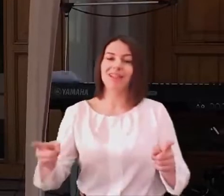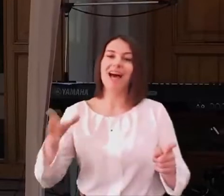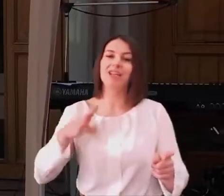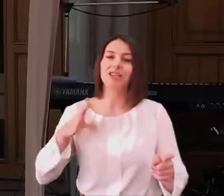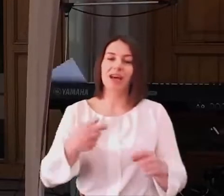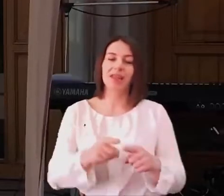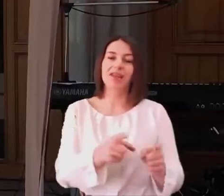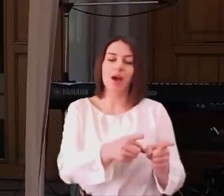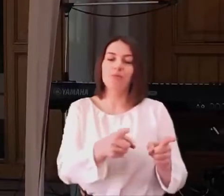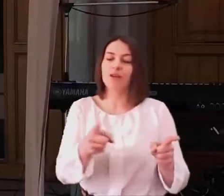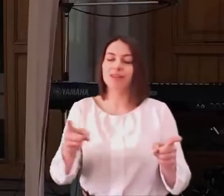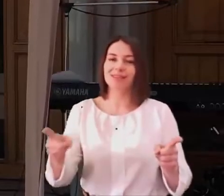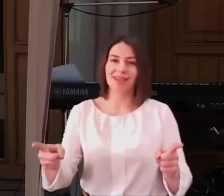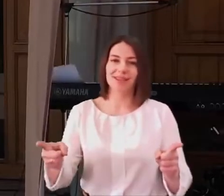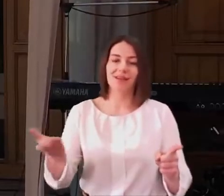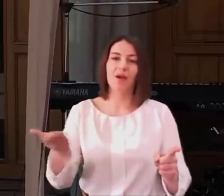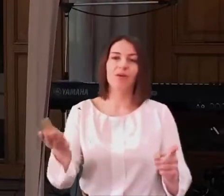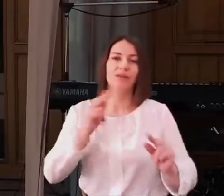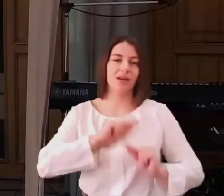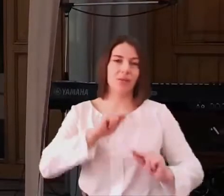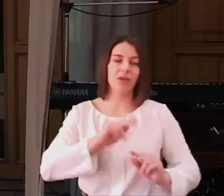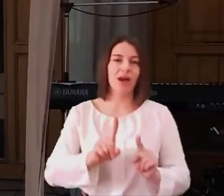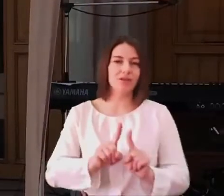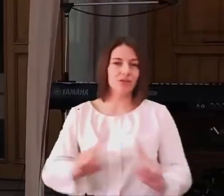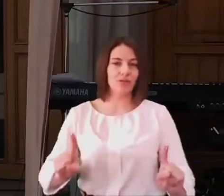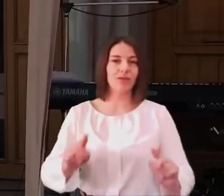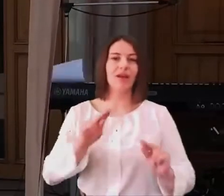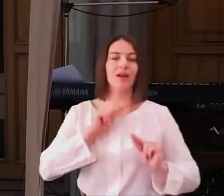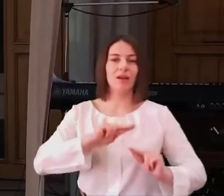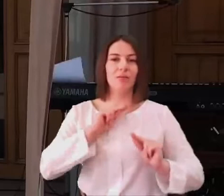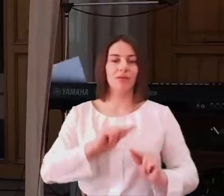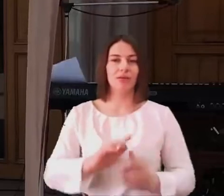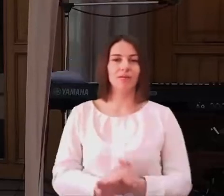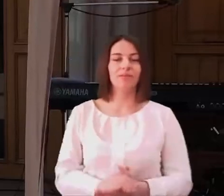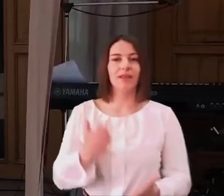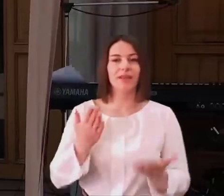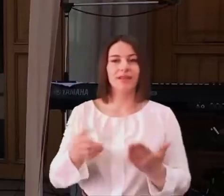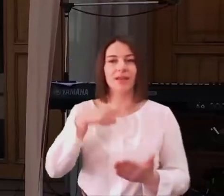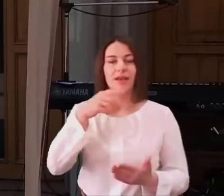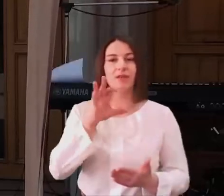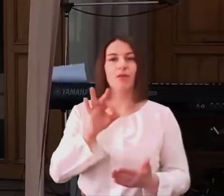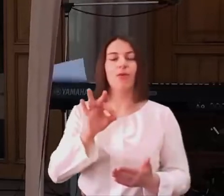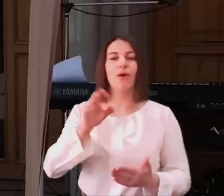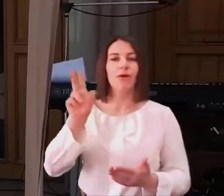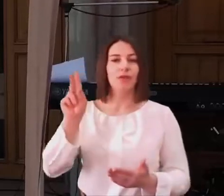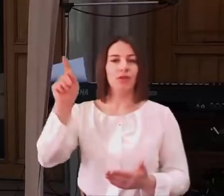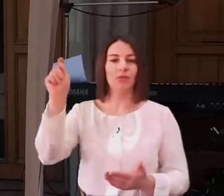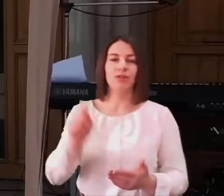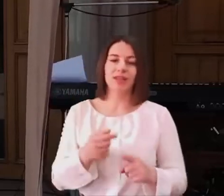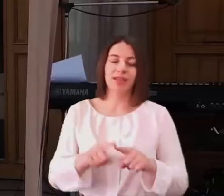в какой-то работе, жить особенно работая. В контексте второго пришествия это работа над